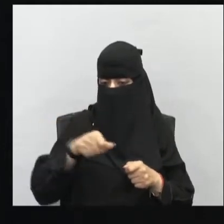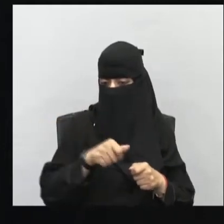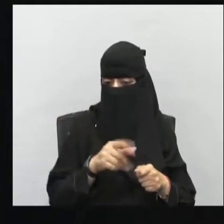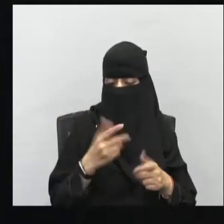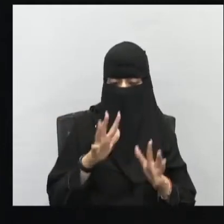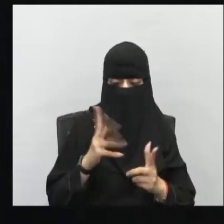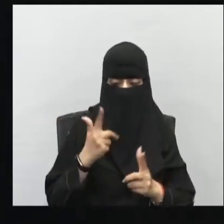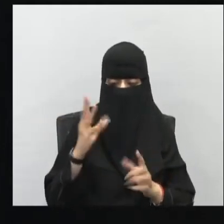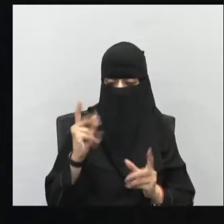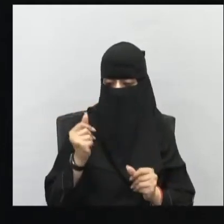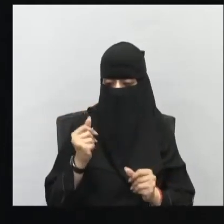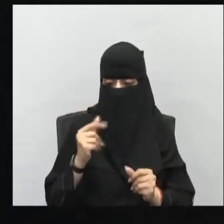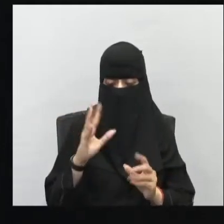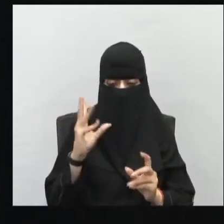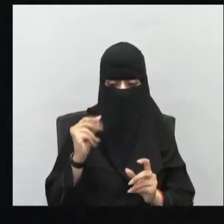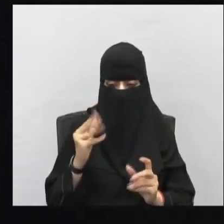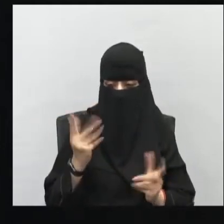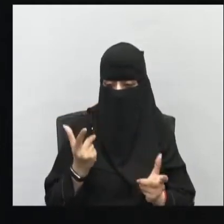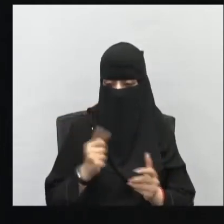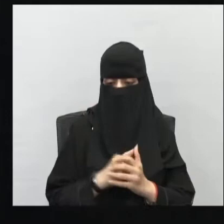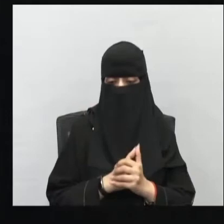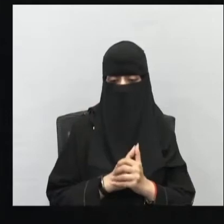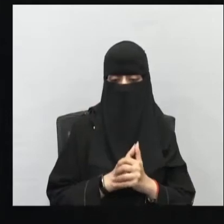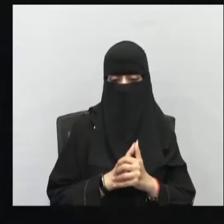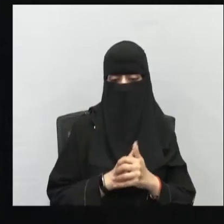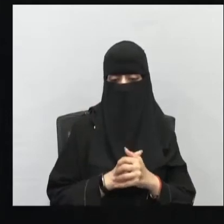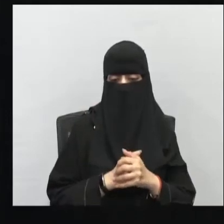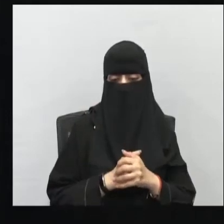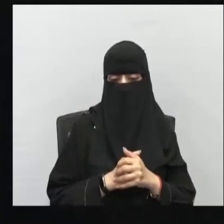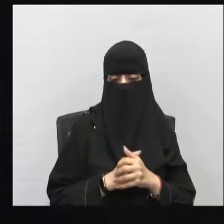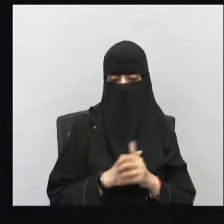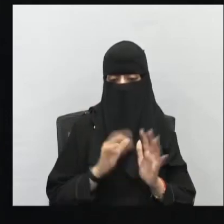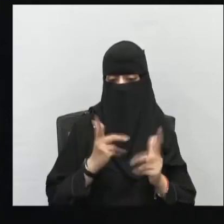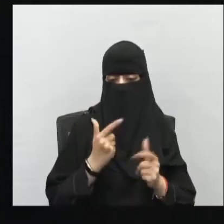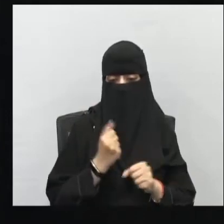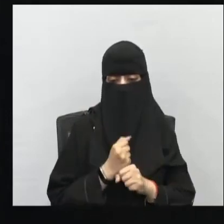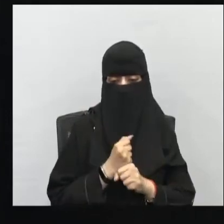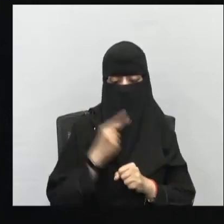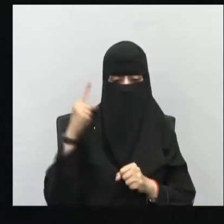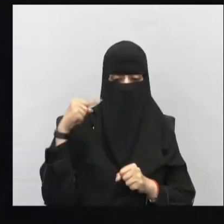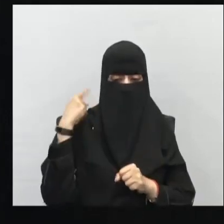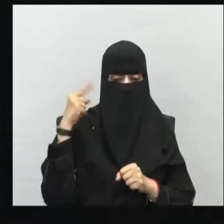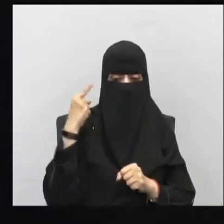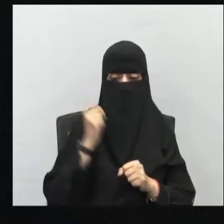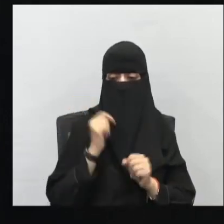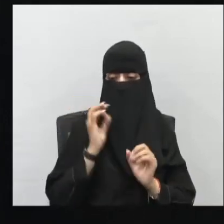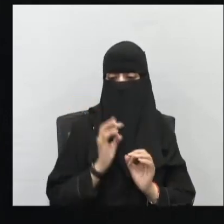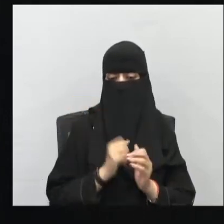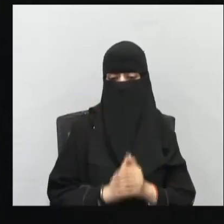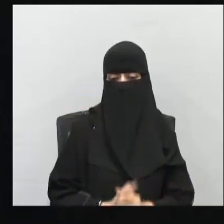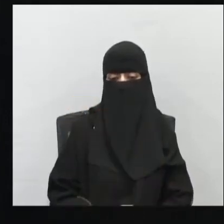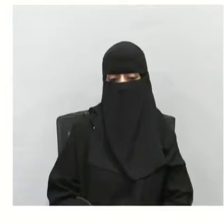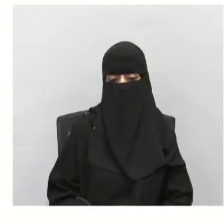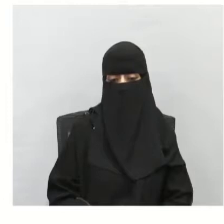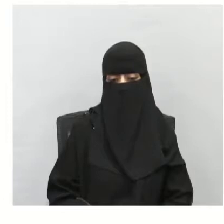فئة 10 ريالات ثمن الملابس. ماذا سأفعل هنا؟ نبدأ بالتفكير جيدا.